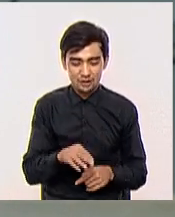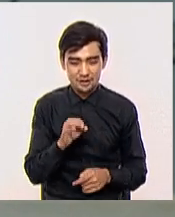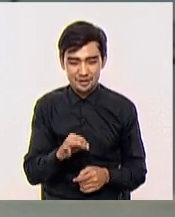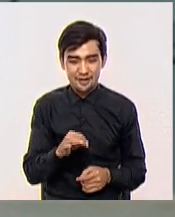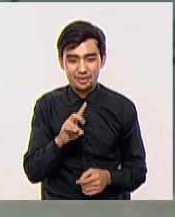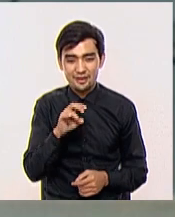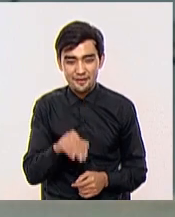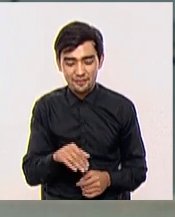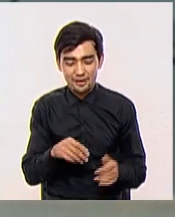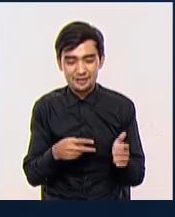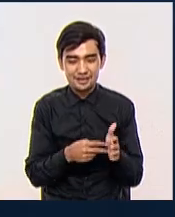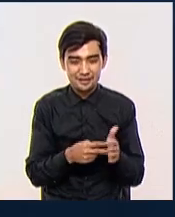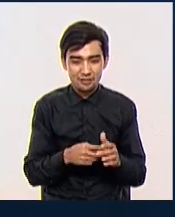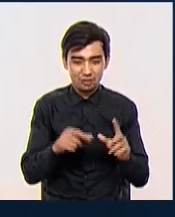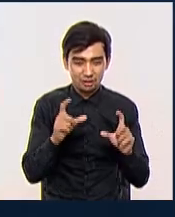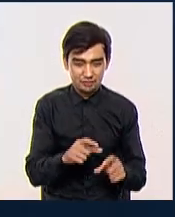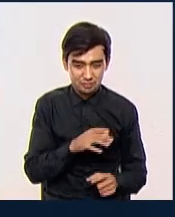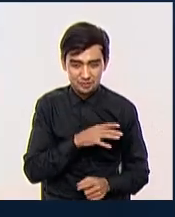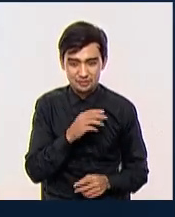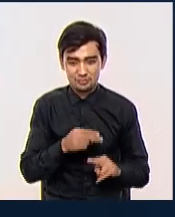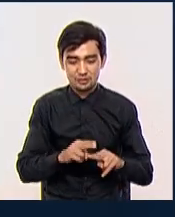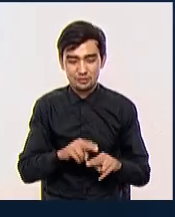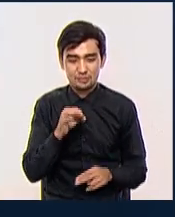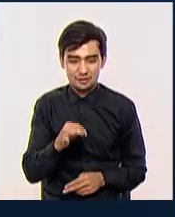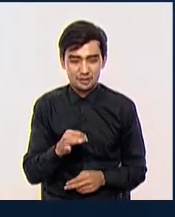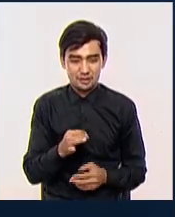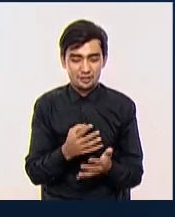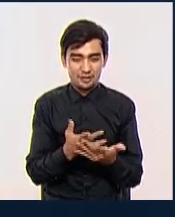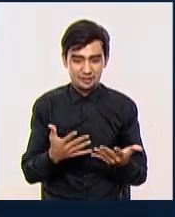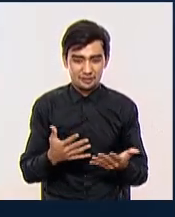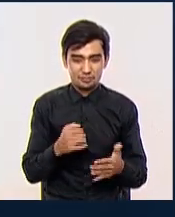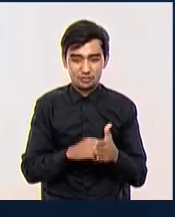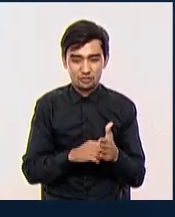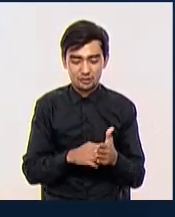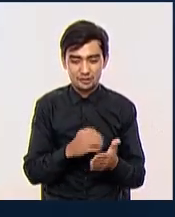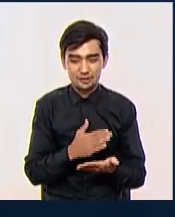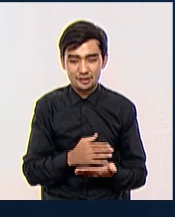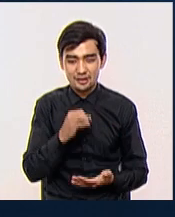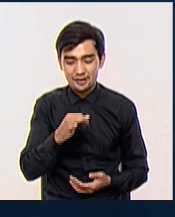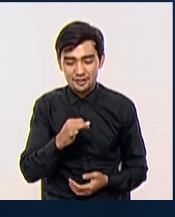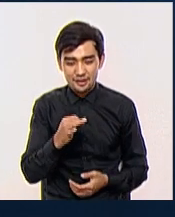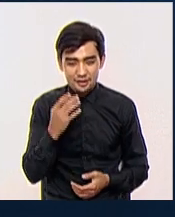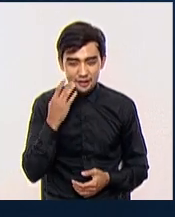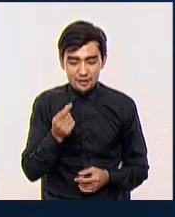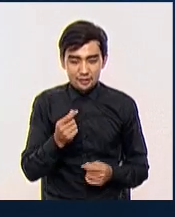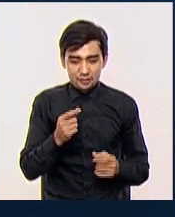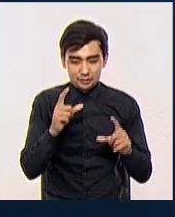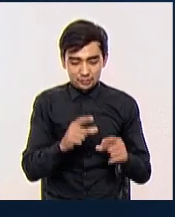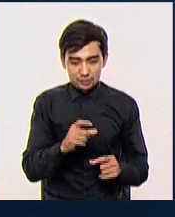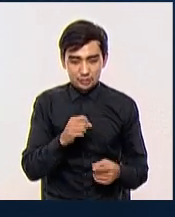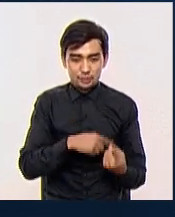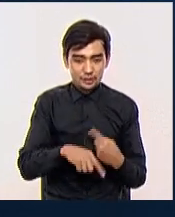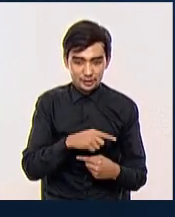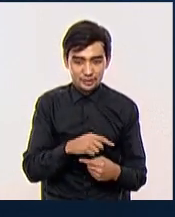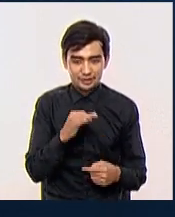мұнайдың бағасы жыл басында төмендеп кетті, және де халықаралық сауданың деңгейі төмендеп, сондықтан бизнес